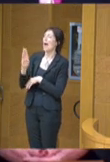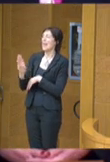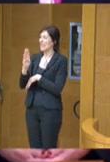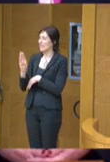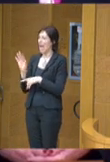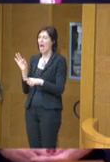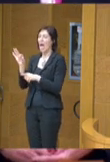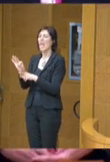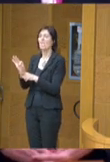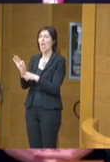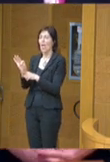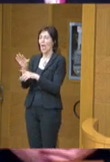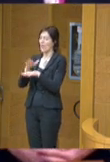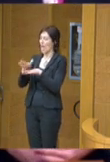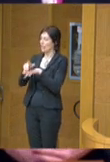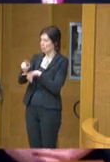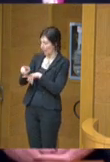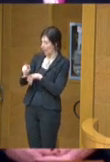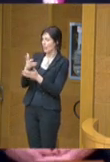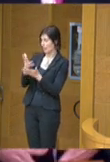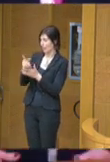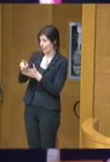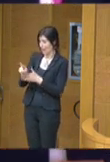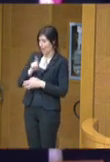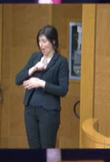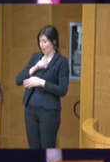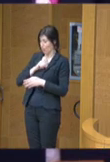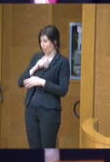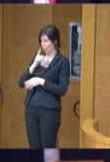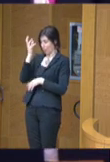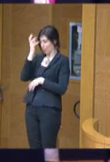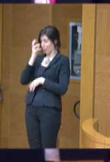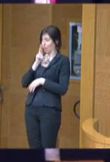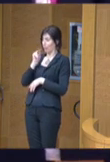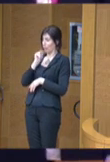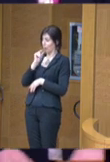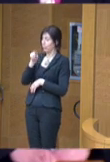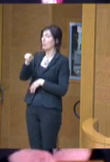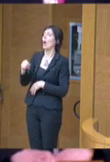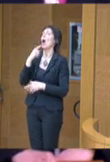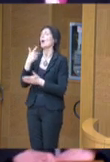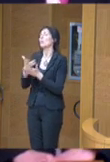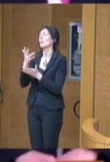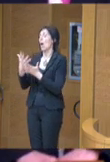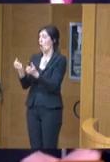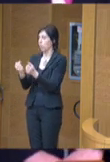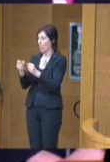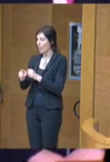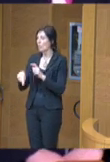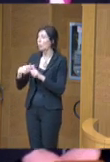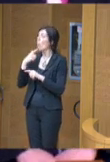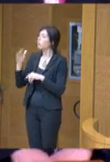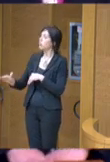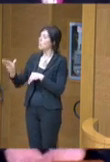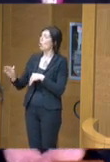la referente dell'esperienza e che dopo la mia introduzione teorica entrerà nell'operativo, ed il piccolo